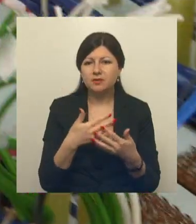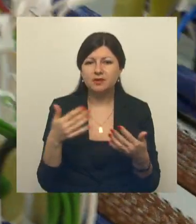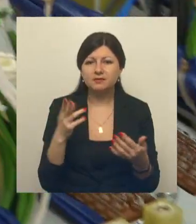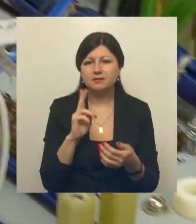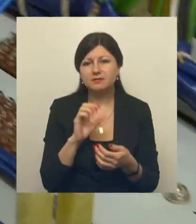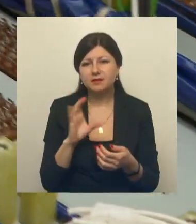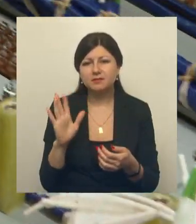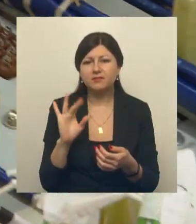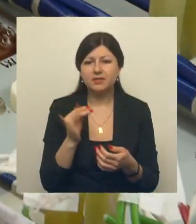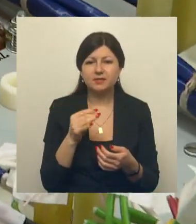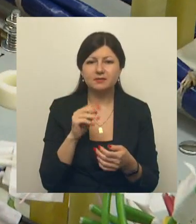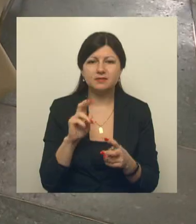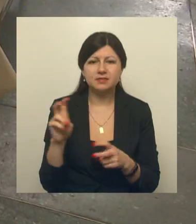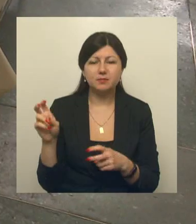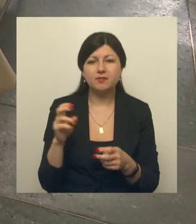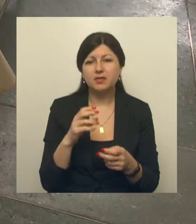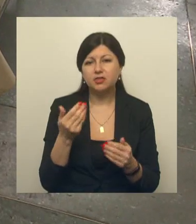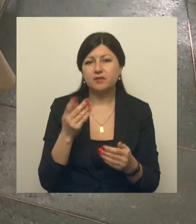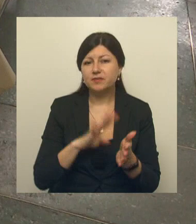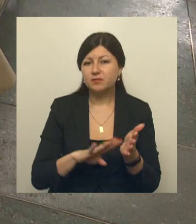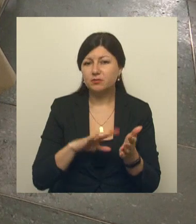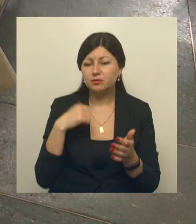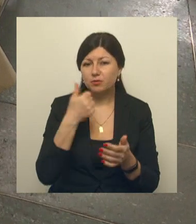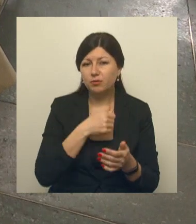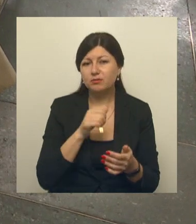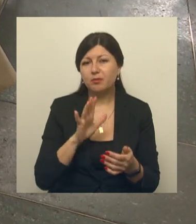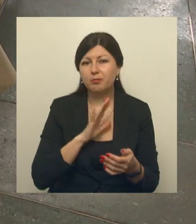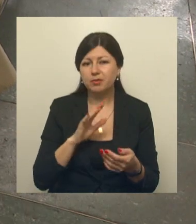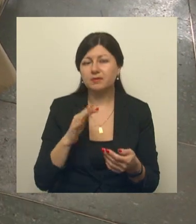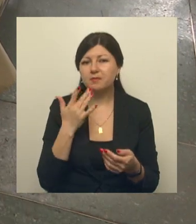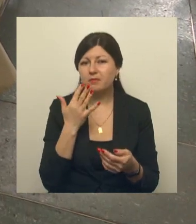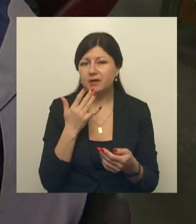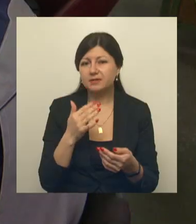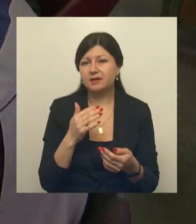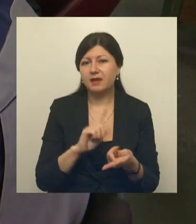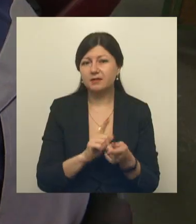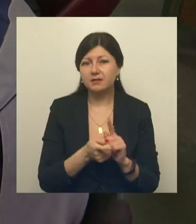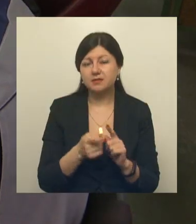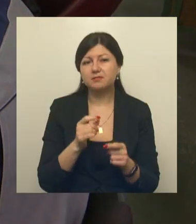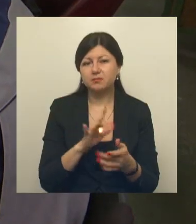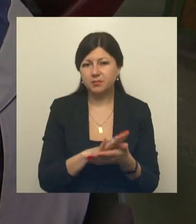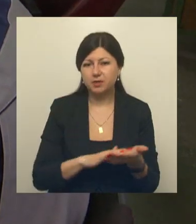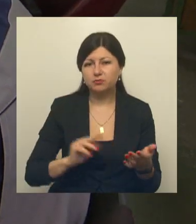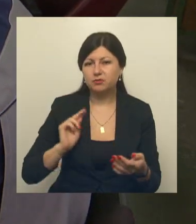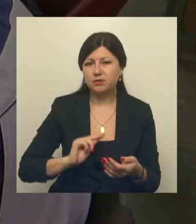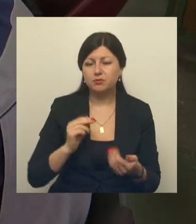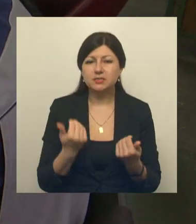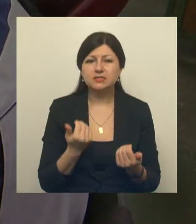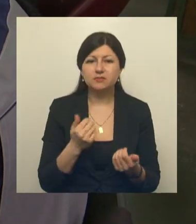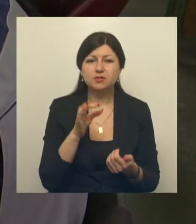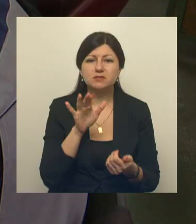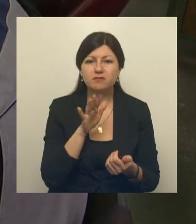типов. Даже в непростые 90-е при обилии импортных аналогов компания продолжила работу. Сегодня это